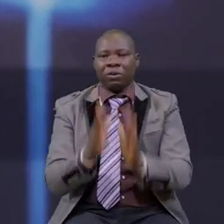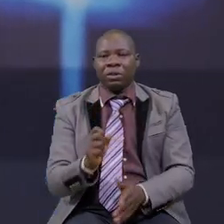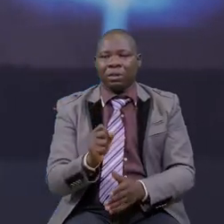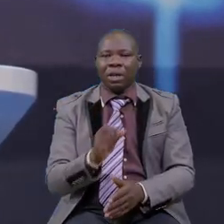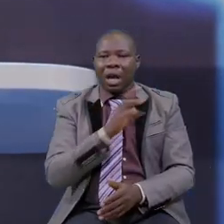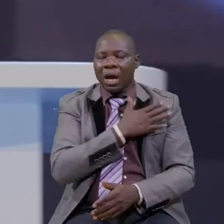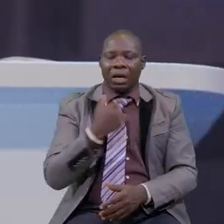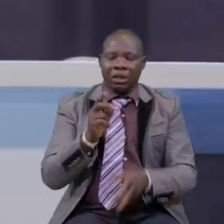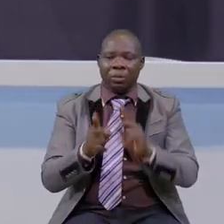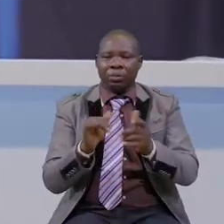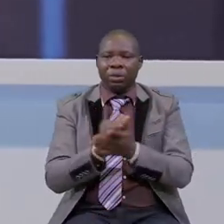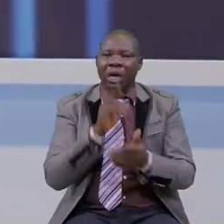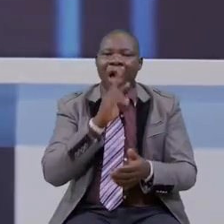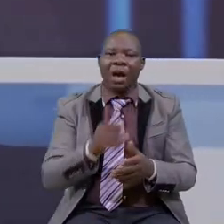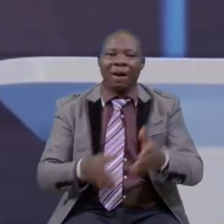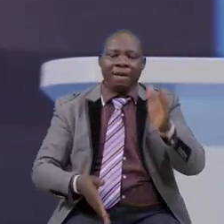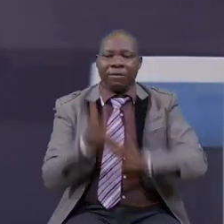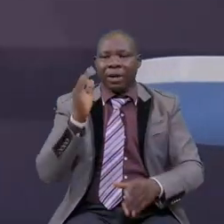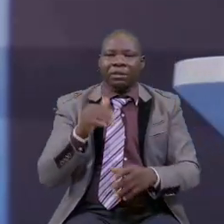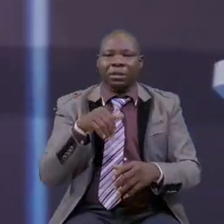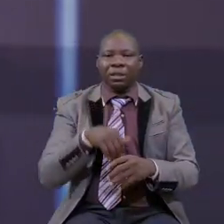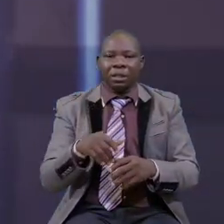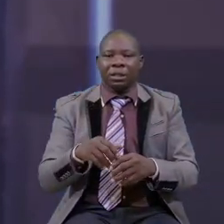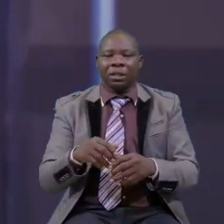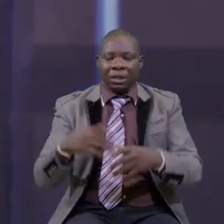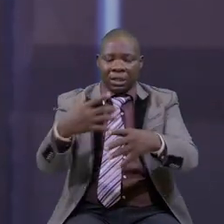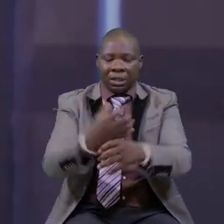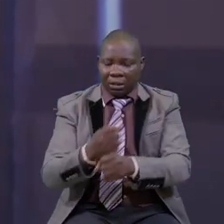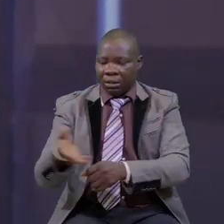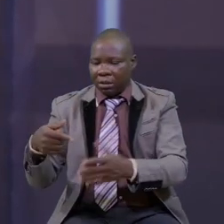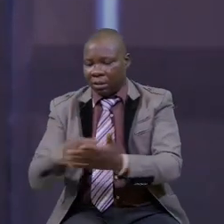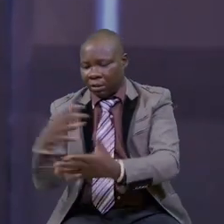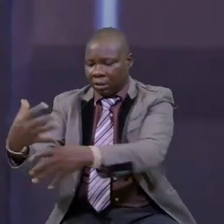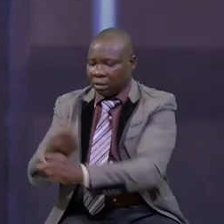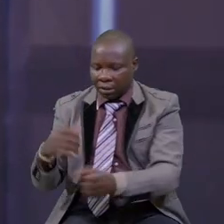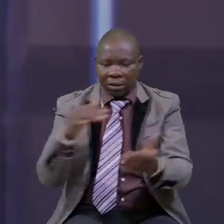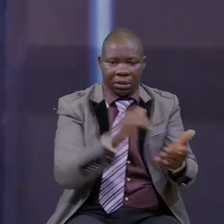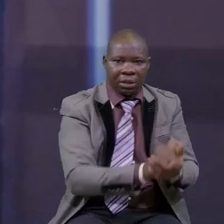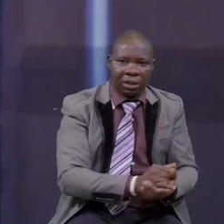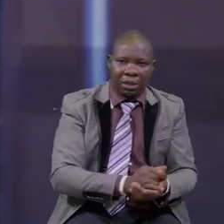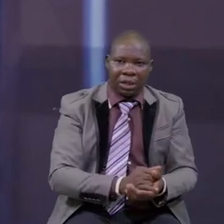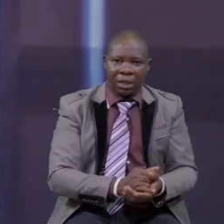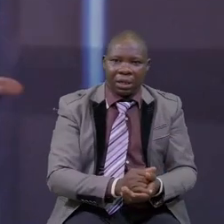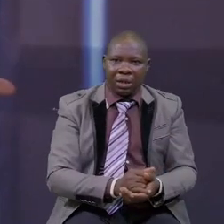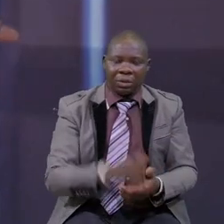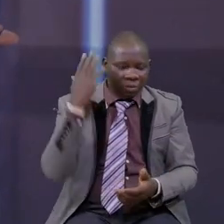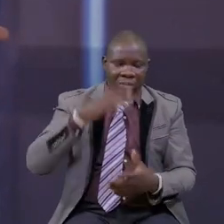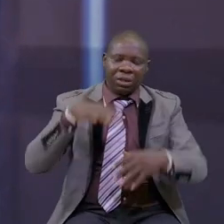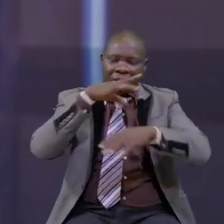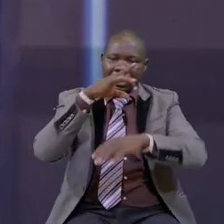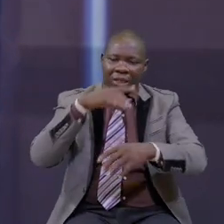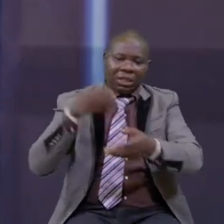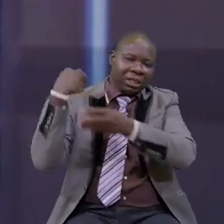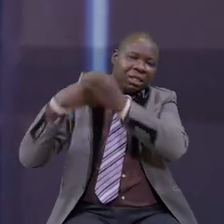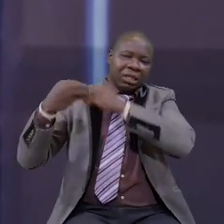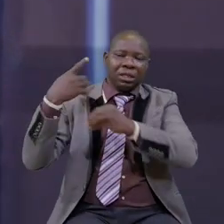vite, ceux qui sont rapides à saisir ceci, à saisir cela, ils doivent hériter la terre. Et nous